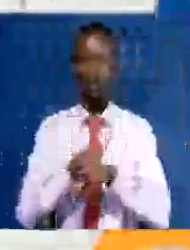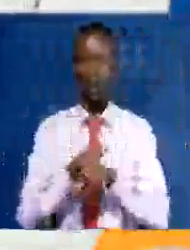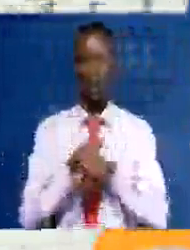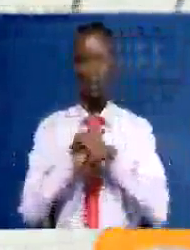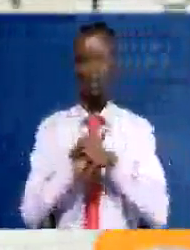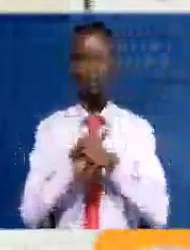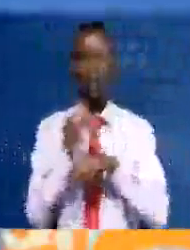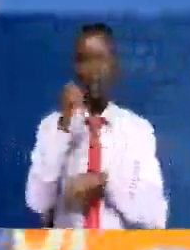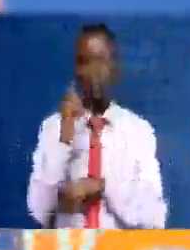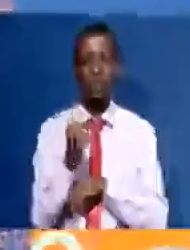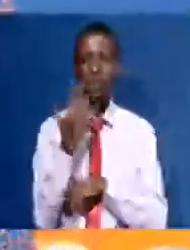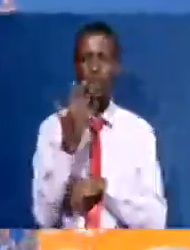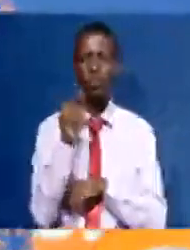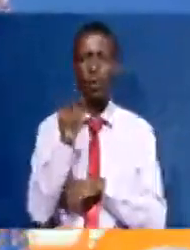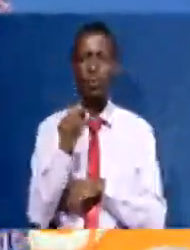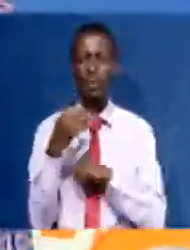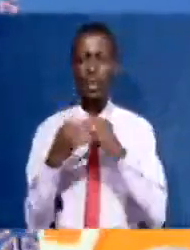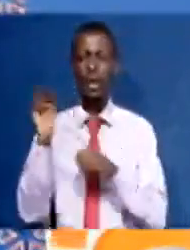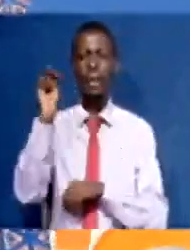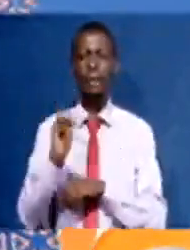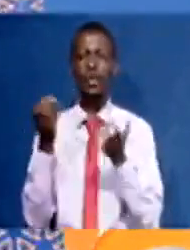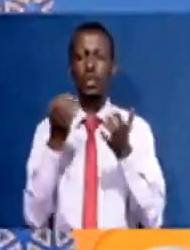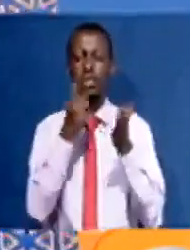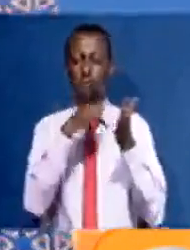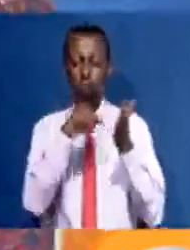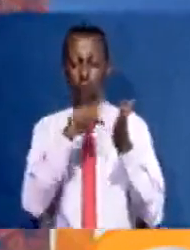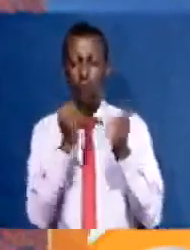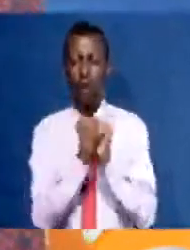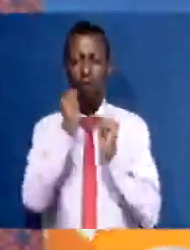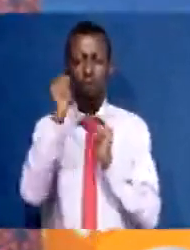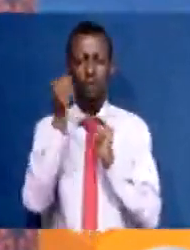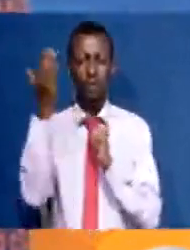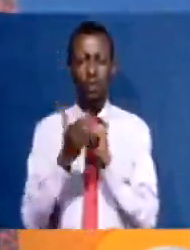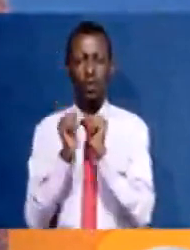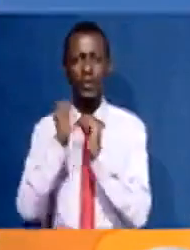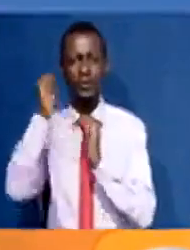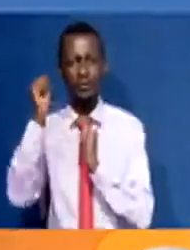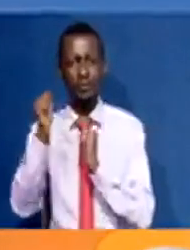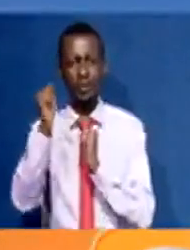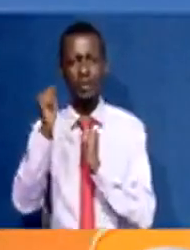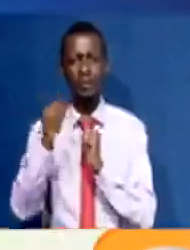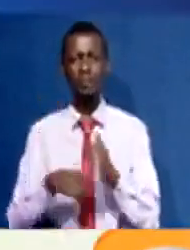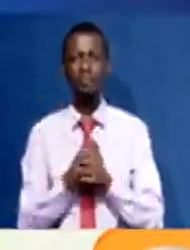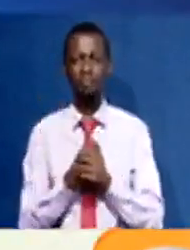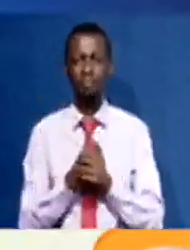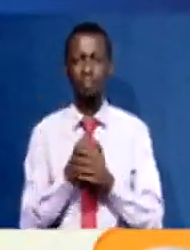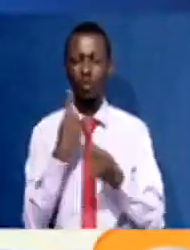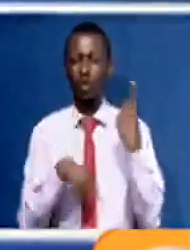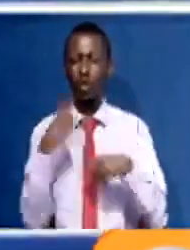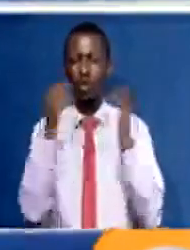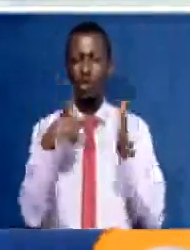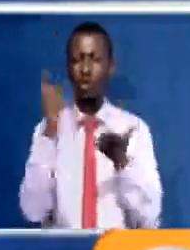5.8 million shillings jackpot, which required them to correctly predict 15 out of 15 matches correctly. The winners have urged Kenyans